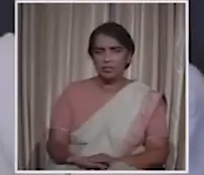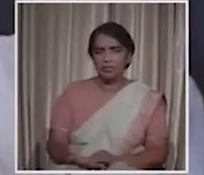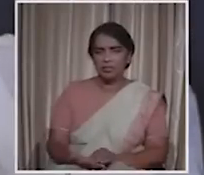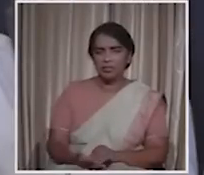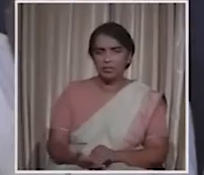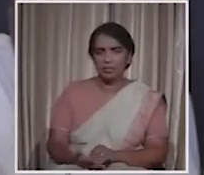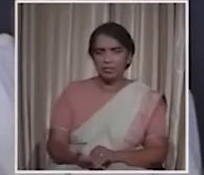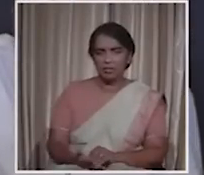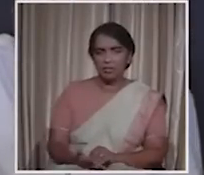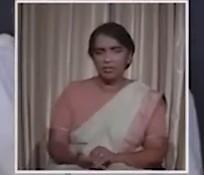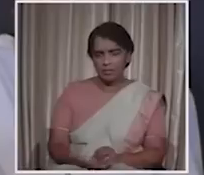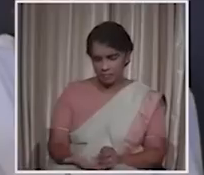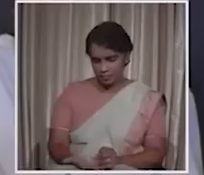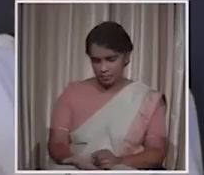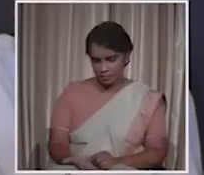කණ්ඩායමන්න.